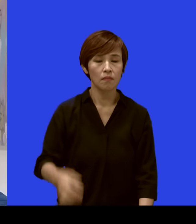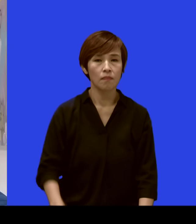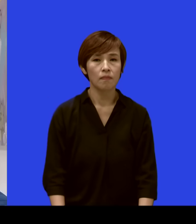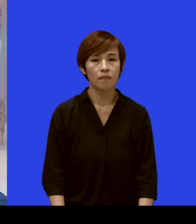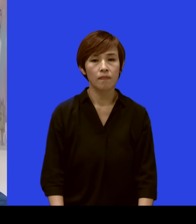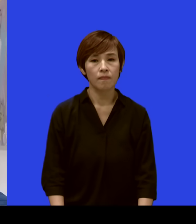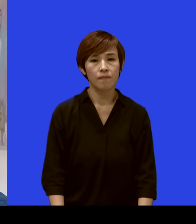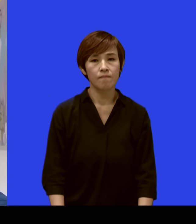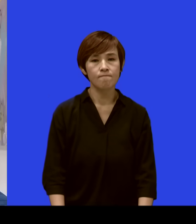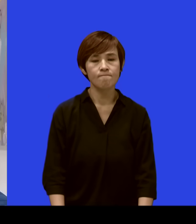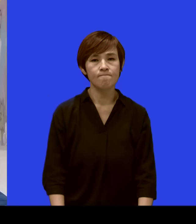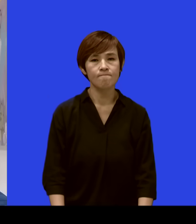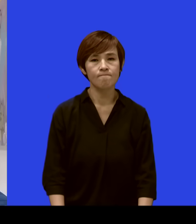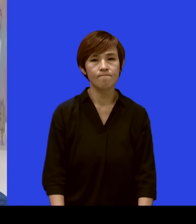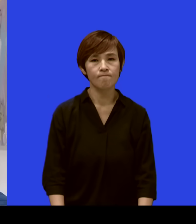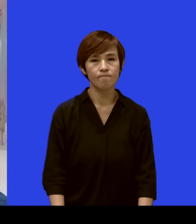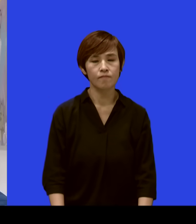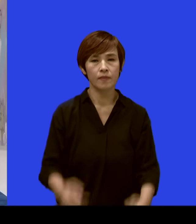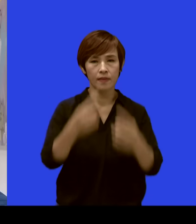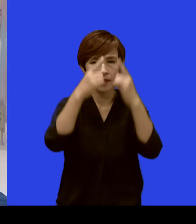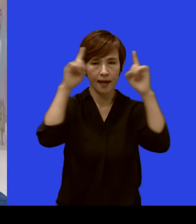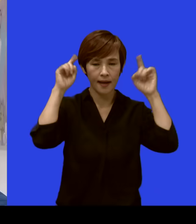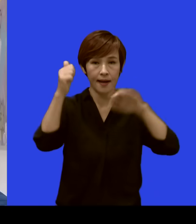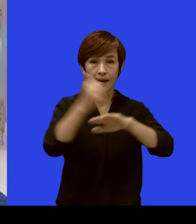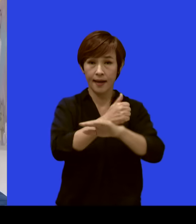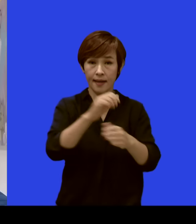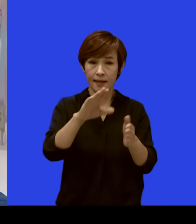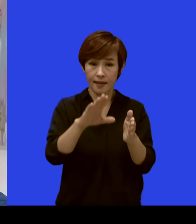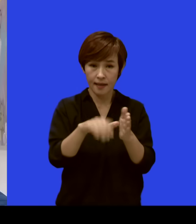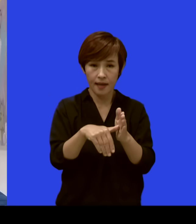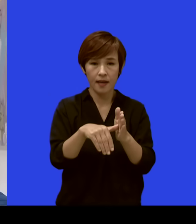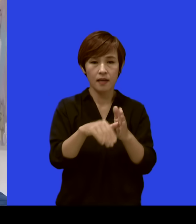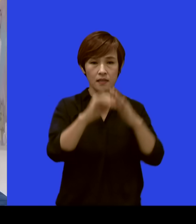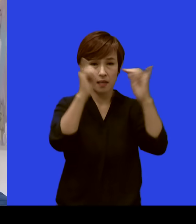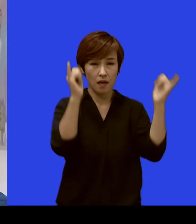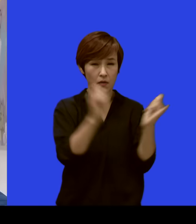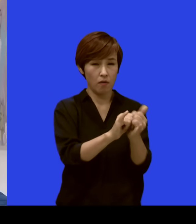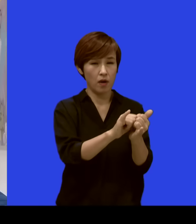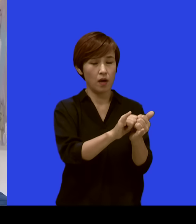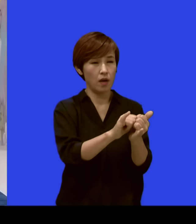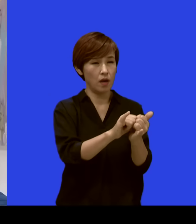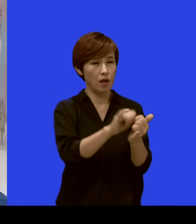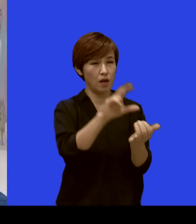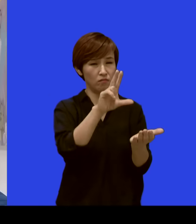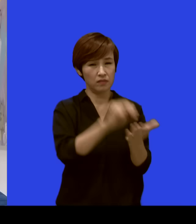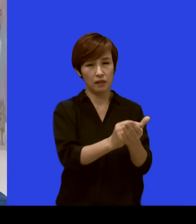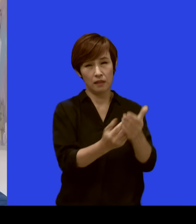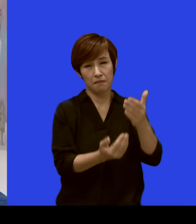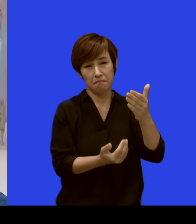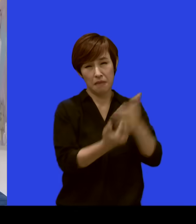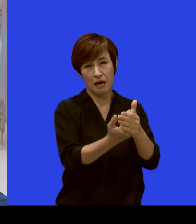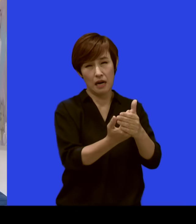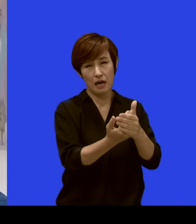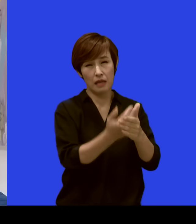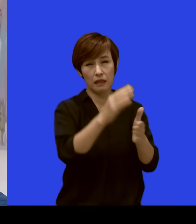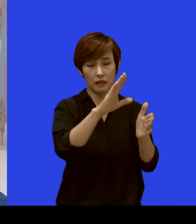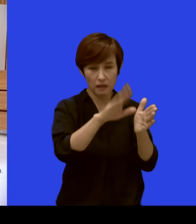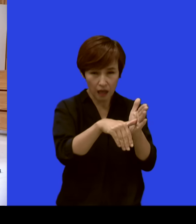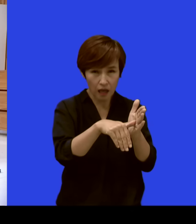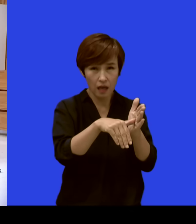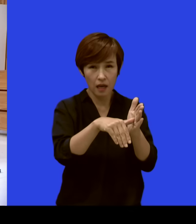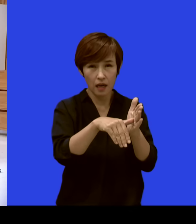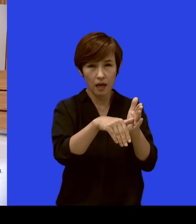공부를 80년대 후반에 대학을 다니면서 이제 사회 문제가 이제 졸업을 앞두면서 제 안에 들어오기